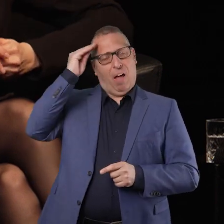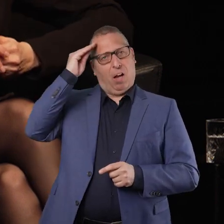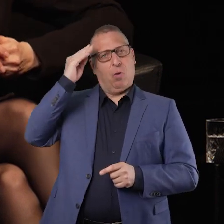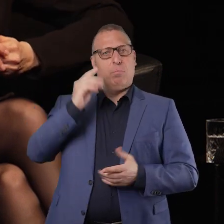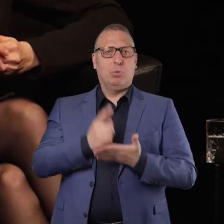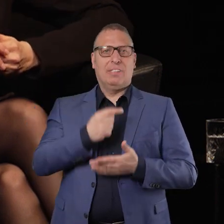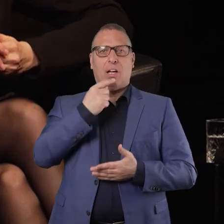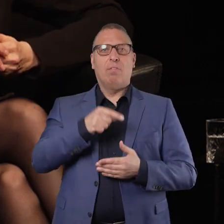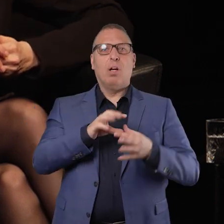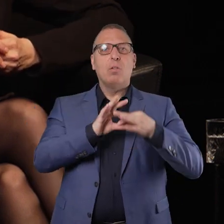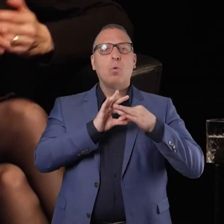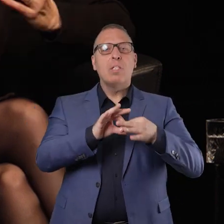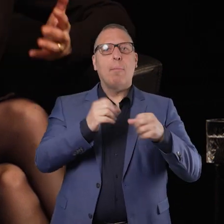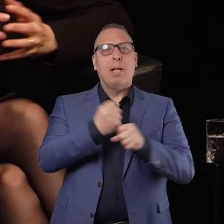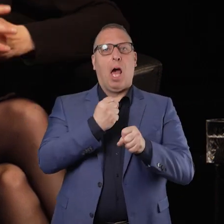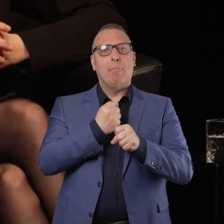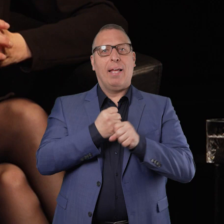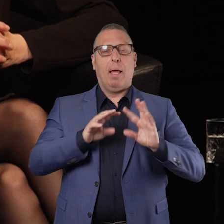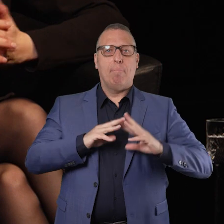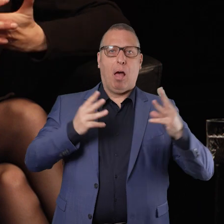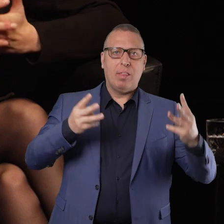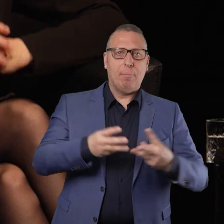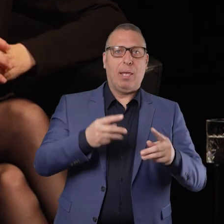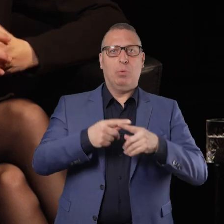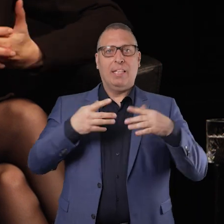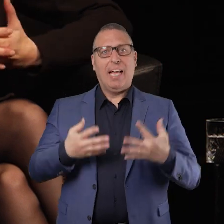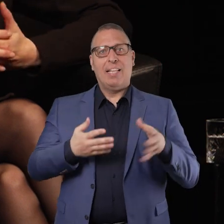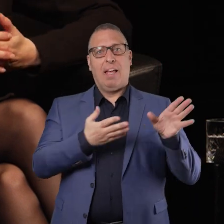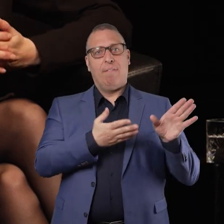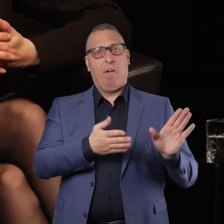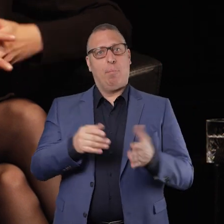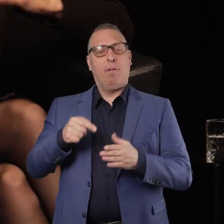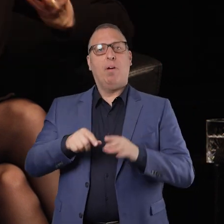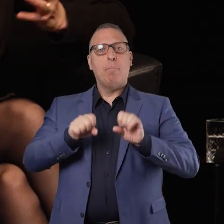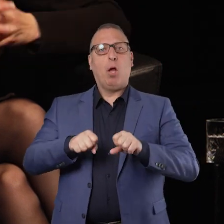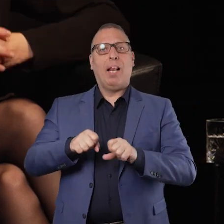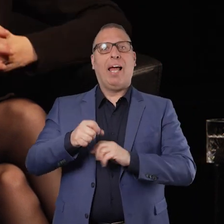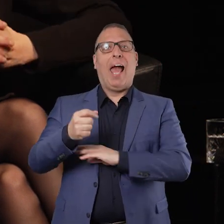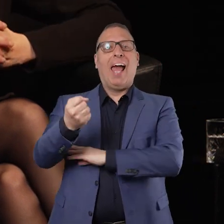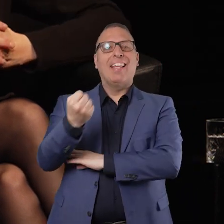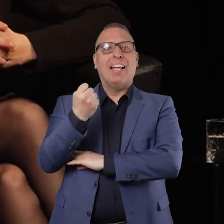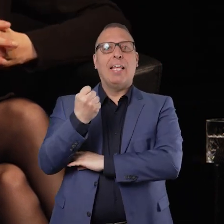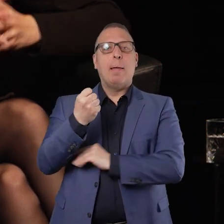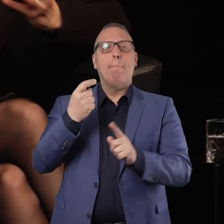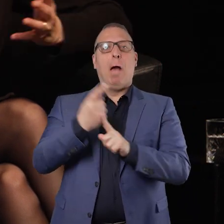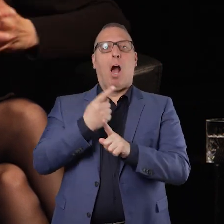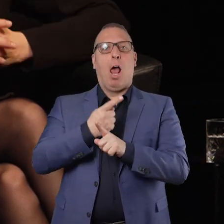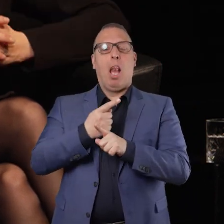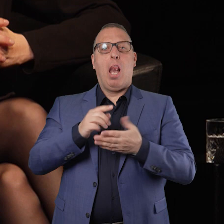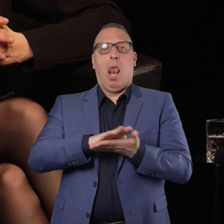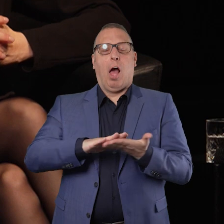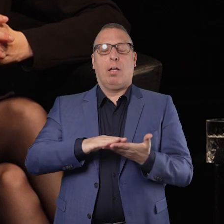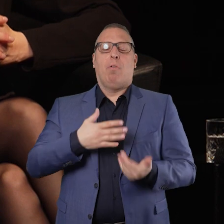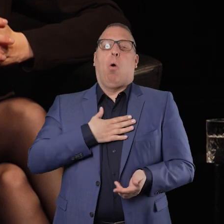Erfahrung, Zusammenarbeit, jetzt gerade während der Pandemie, aber auch jetzt in Vorbereitung auf eine mögliche Energiemangellage, wo wir Gott sei